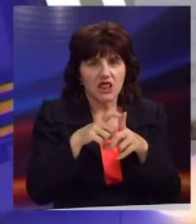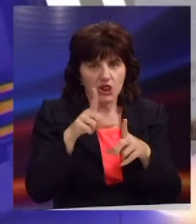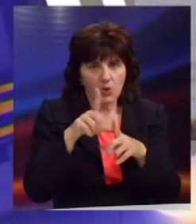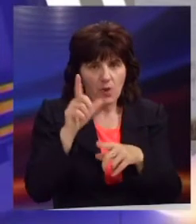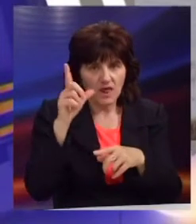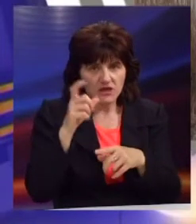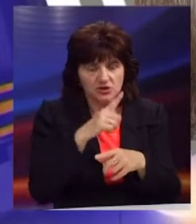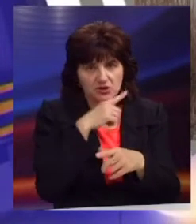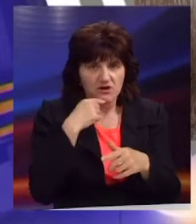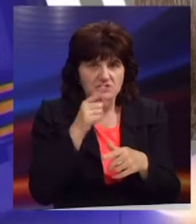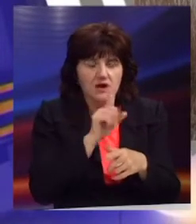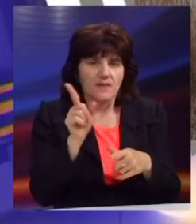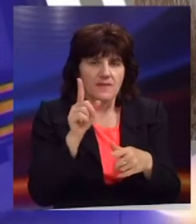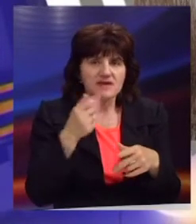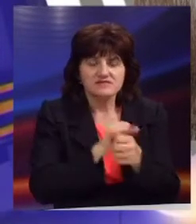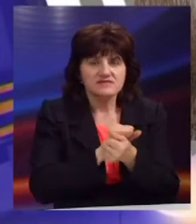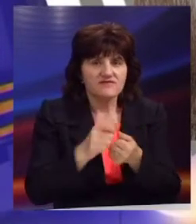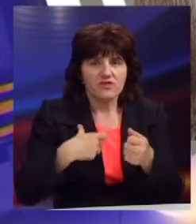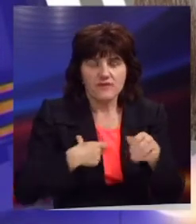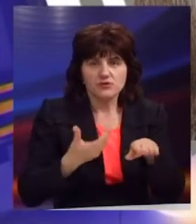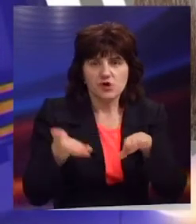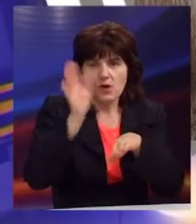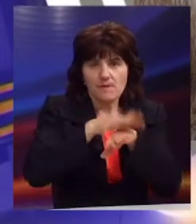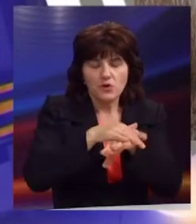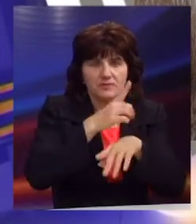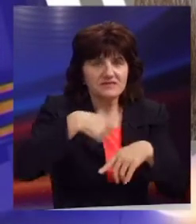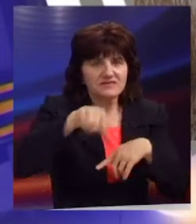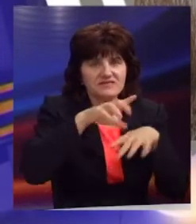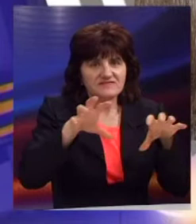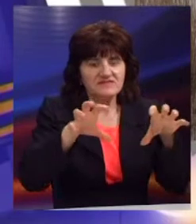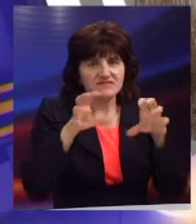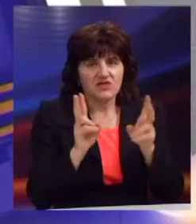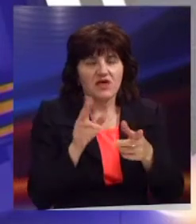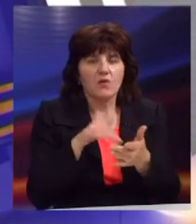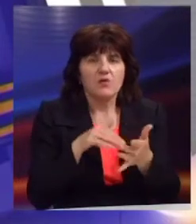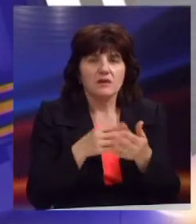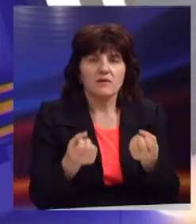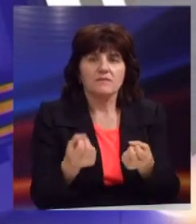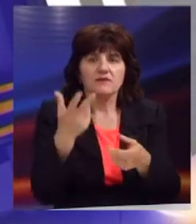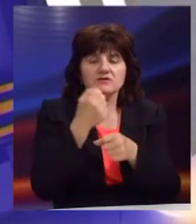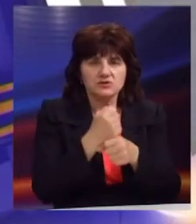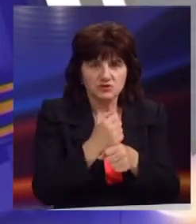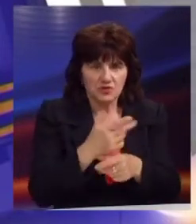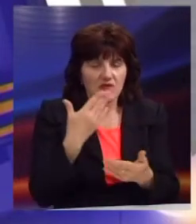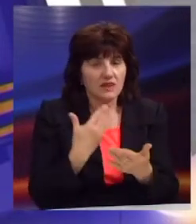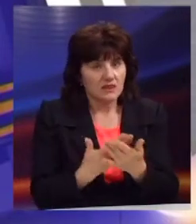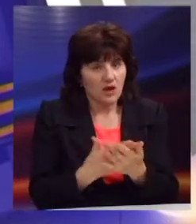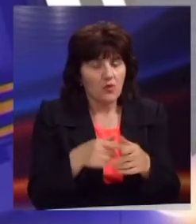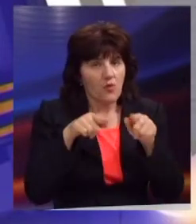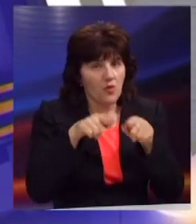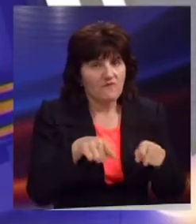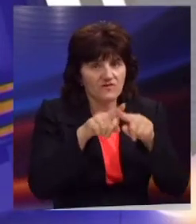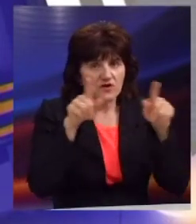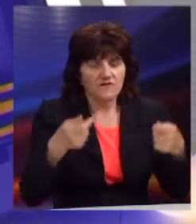klasično obrazovanje ne pokriva sve potrebe za podizanje svesti građana o zaštiti životne sredine, pa su ovakvi konkursi